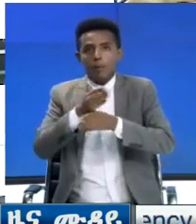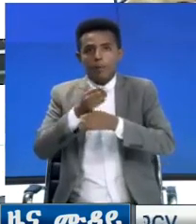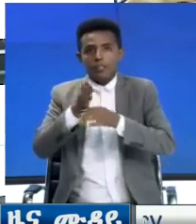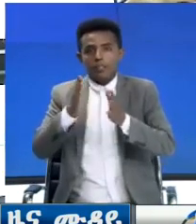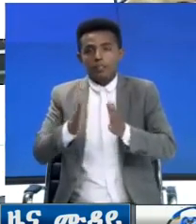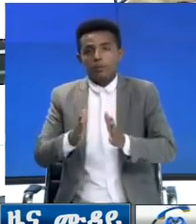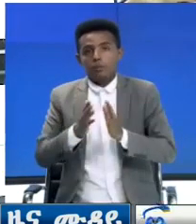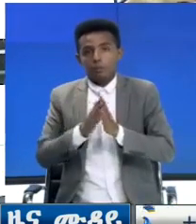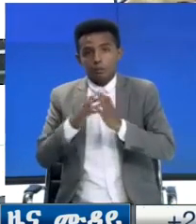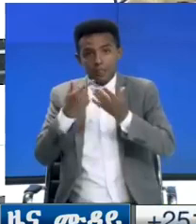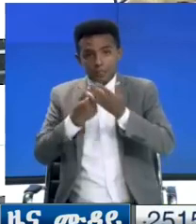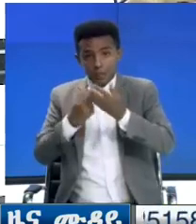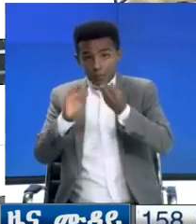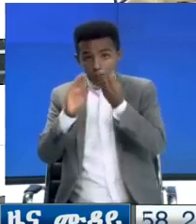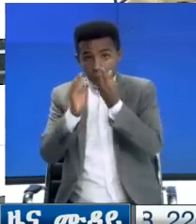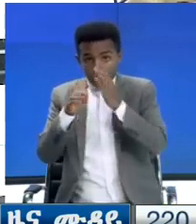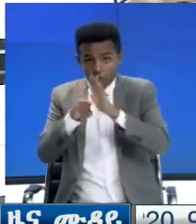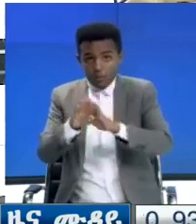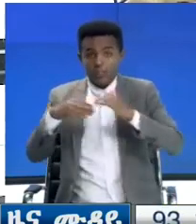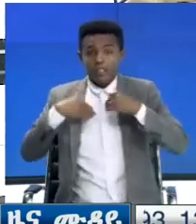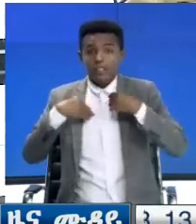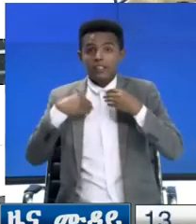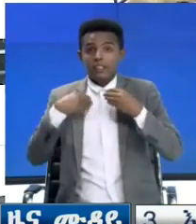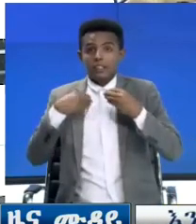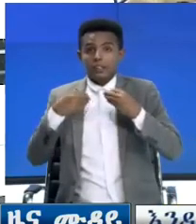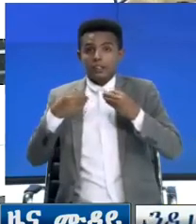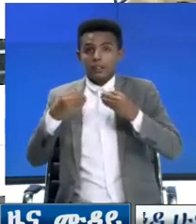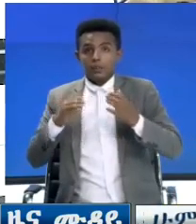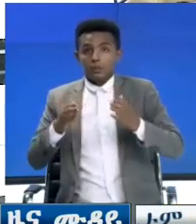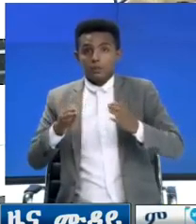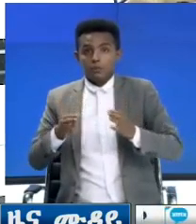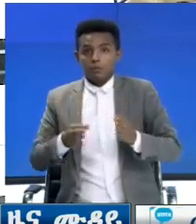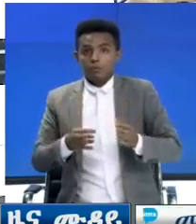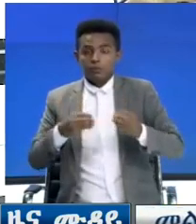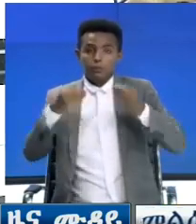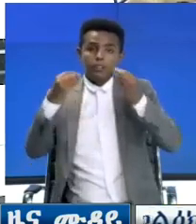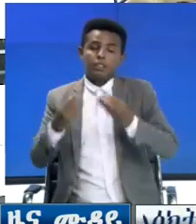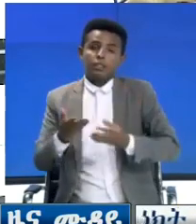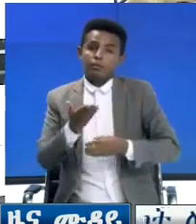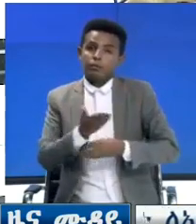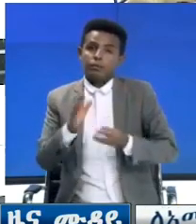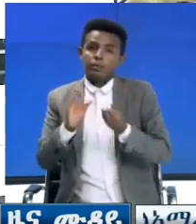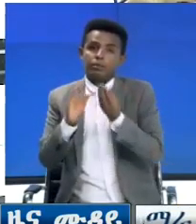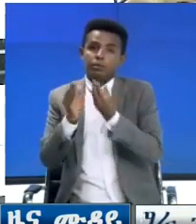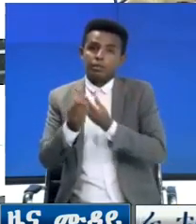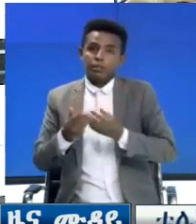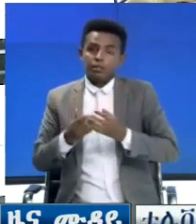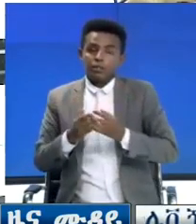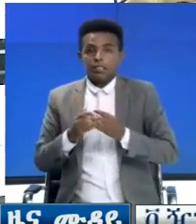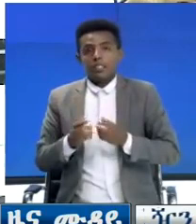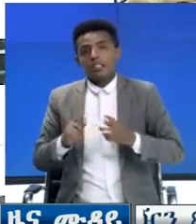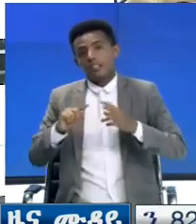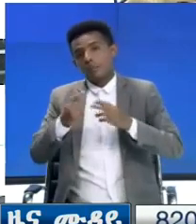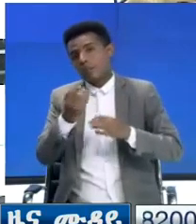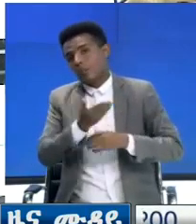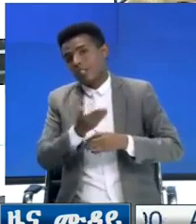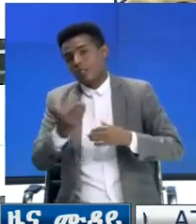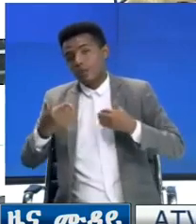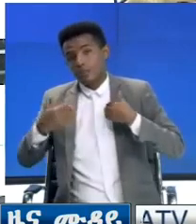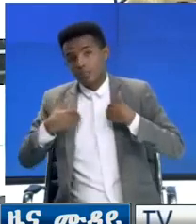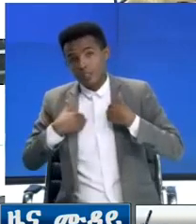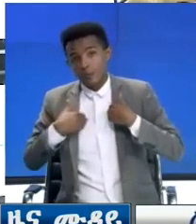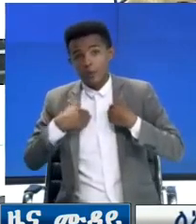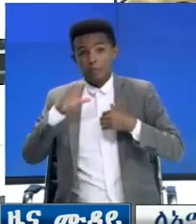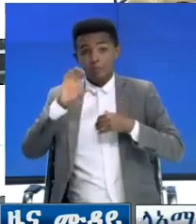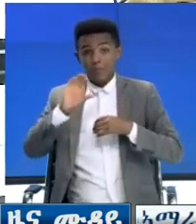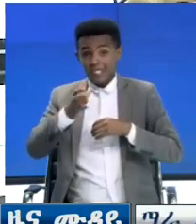ቁጥር ጀነሬሽንም እስከ ማጣት ማትደርስበት ምንም ምክንያት የለም። ስለዚህ የተጀመሩ ነገሮች አሉ። አሁን በሚዲያም ላይ